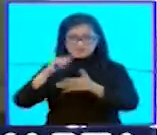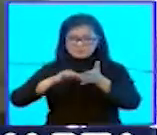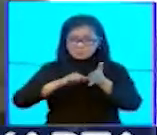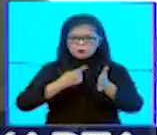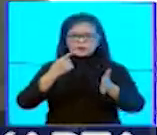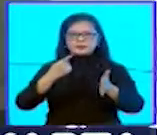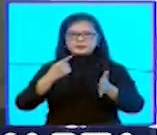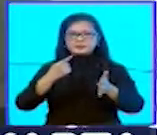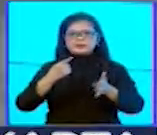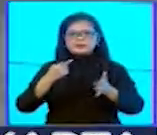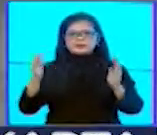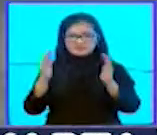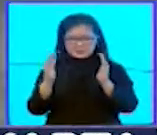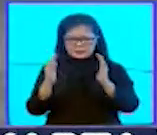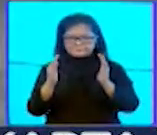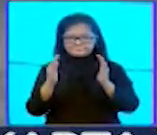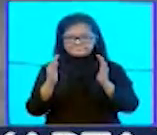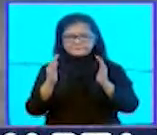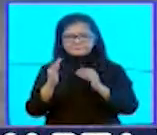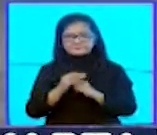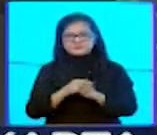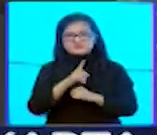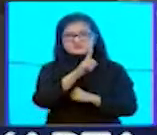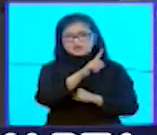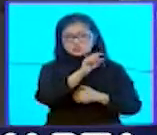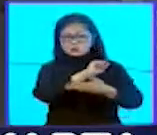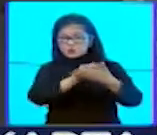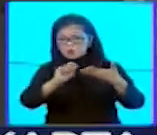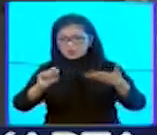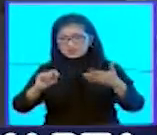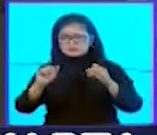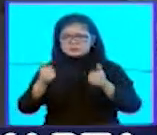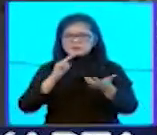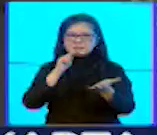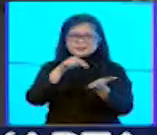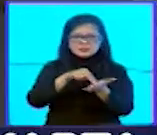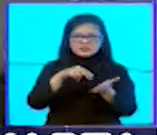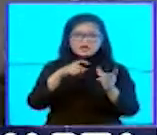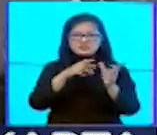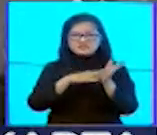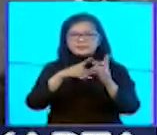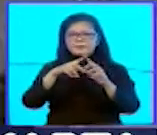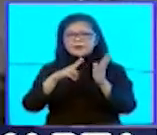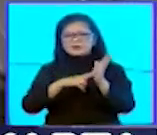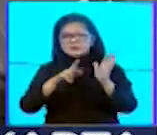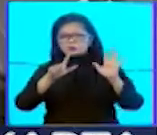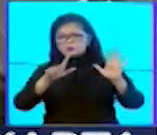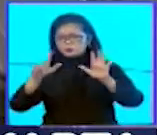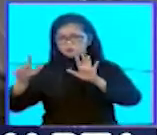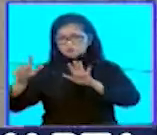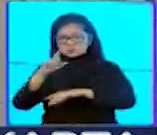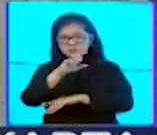Salah satu sekolah yang lolos tahap uji coba dan diizinkan menggelar sekolah tatap muka terbatas adalah SMA Negeri 77 Cempaka Putih, Jakarta